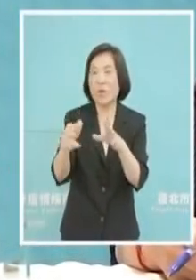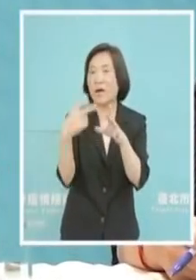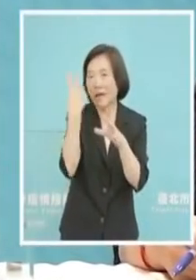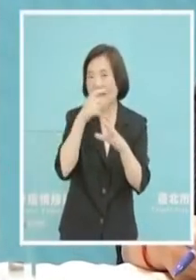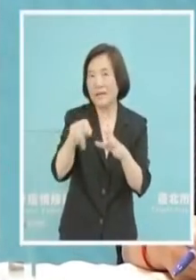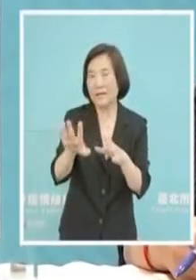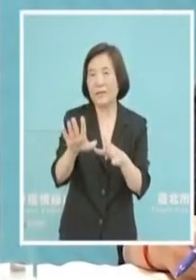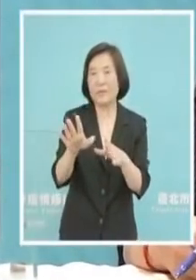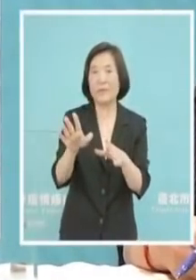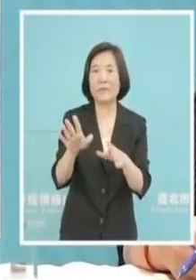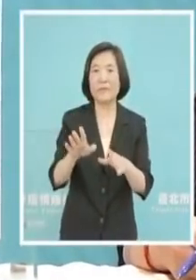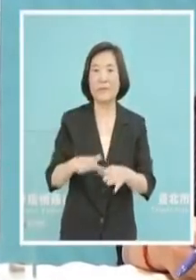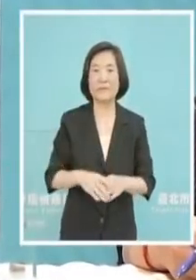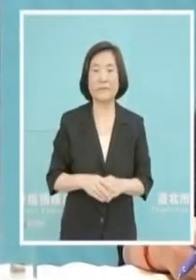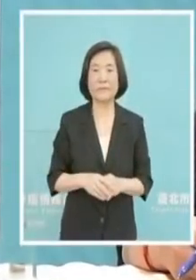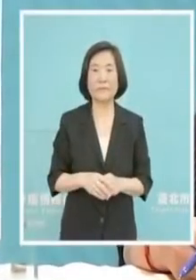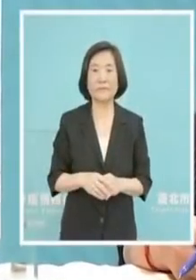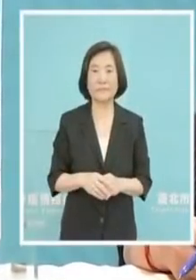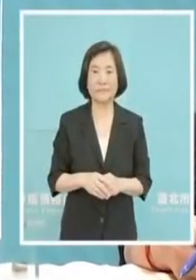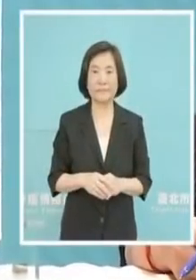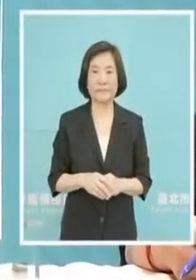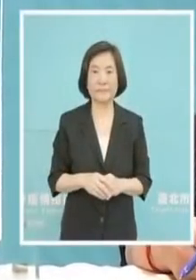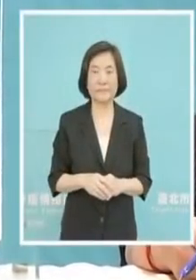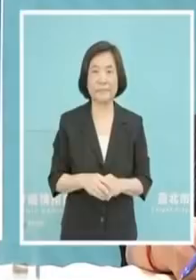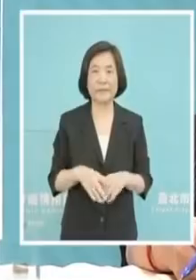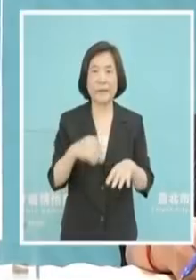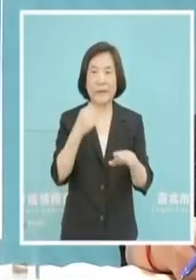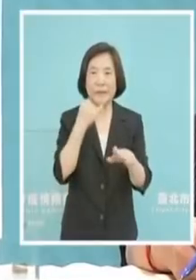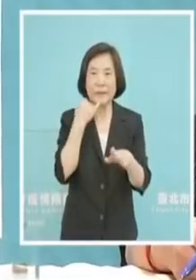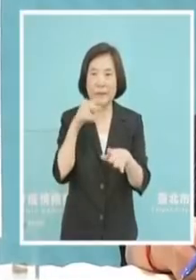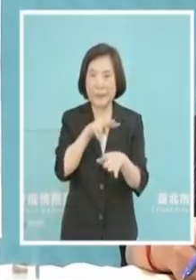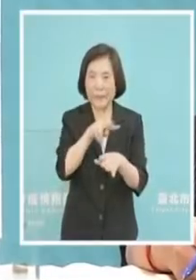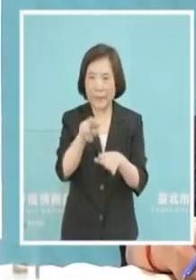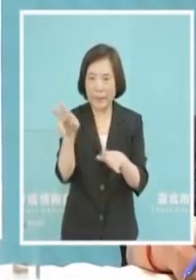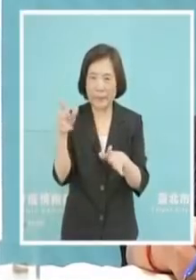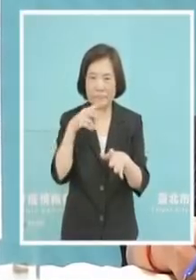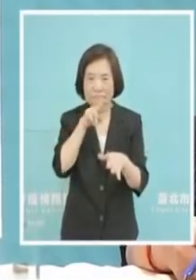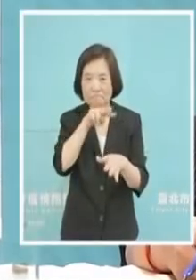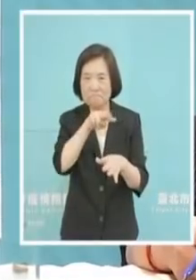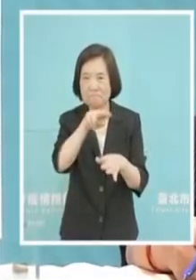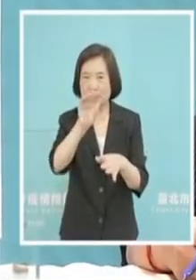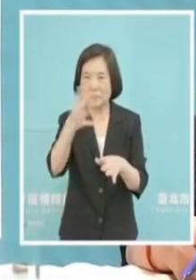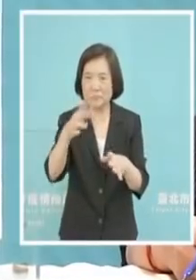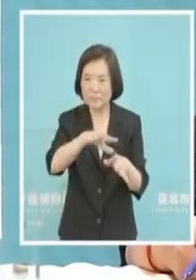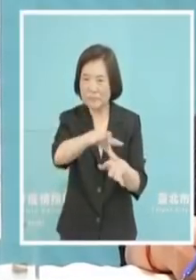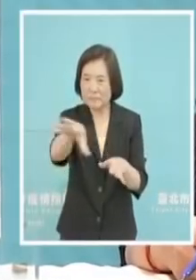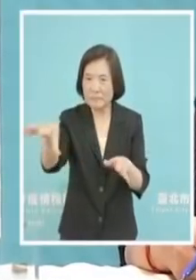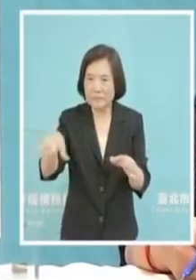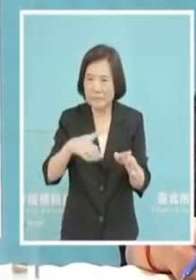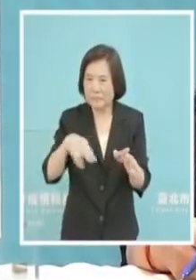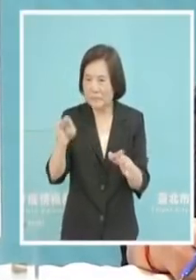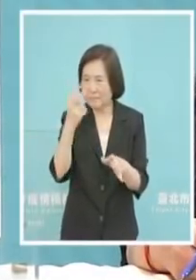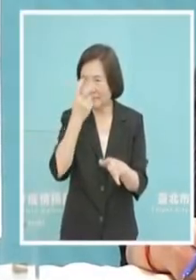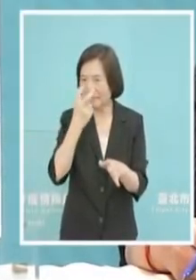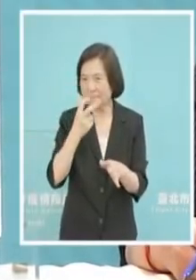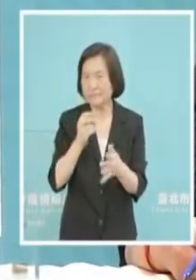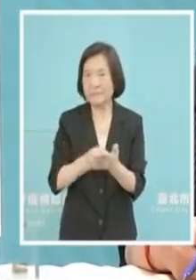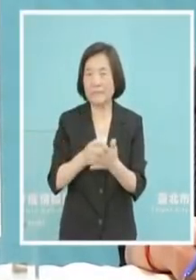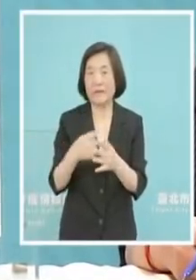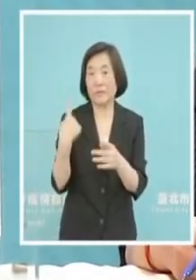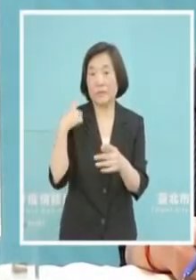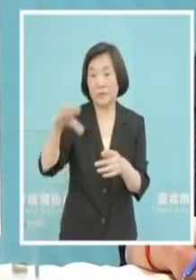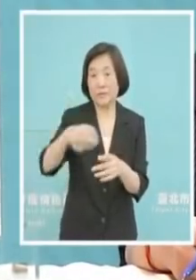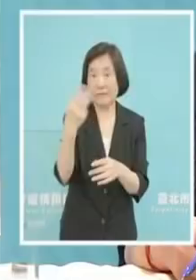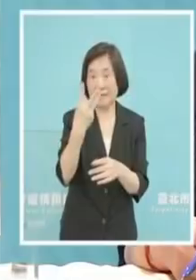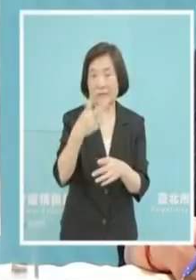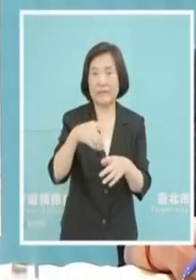疫苗，国产疫苗也是你买了就是给他 EUA 的嘛？这还用讲什么？就是已经过了嘛？我 EUA 就是要让你